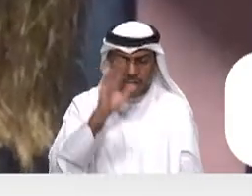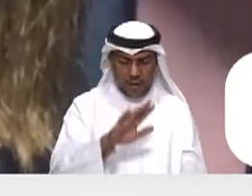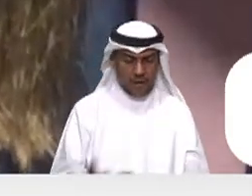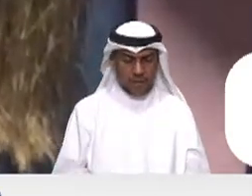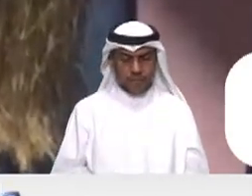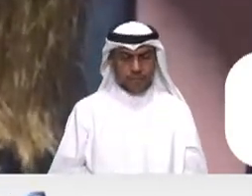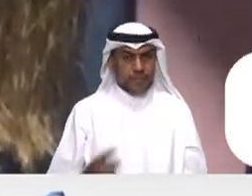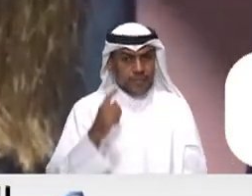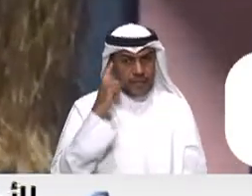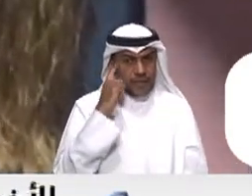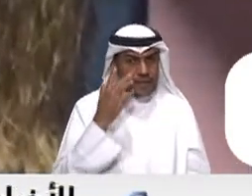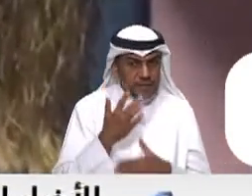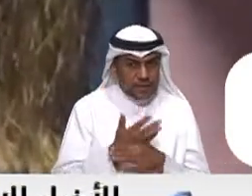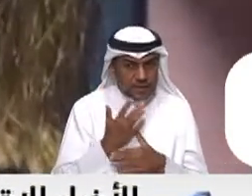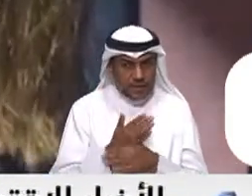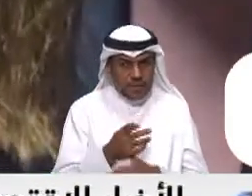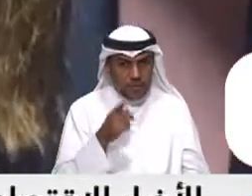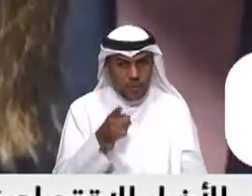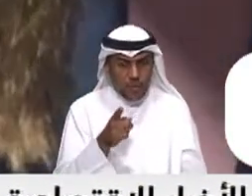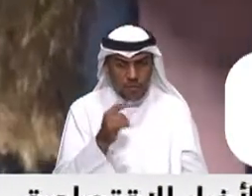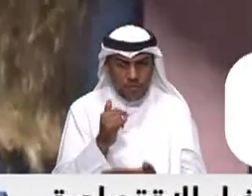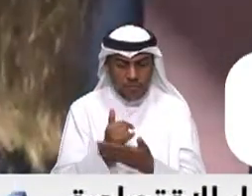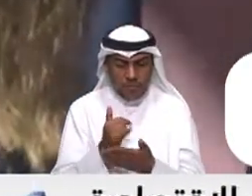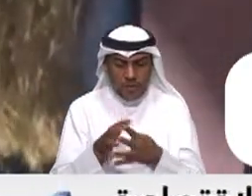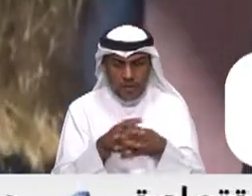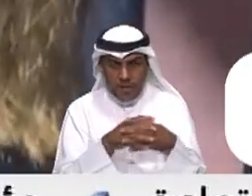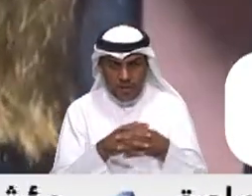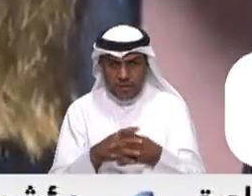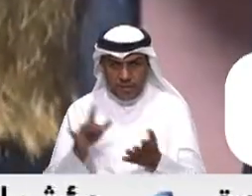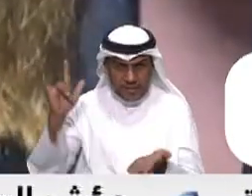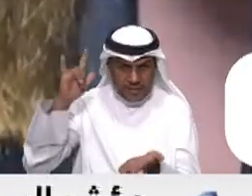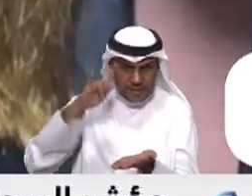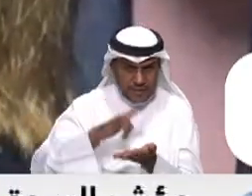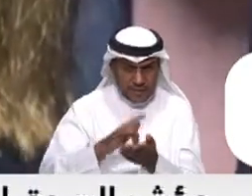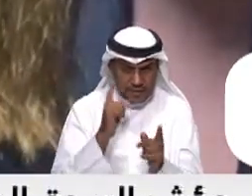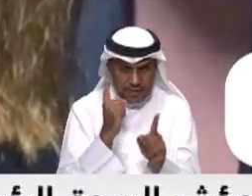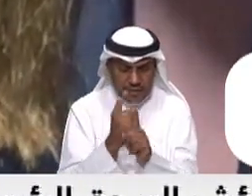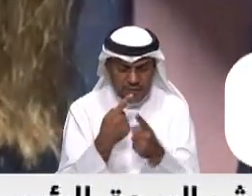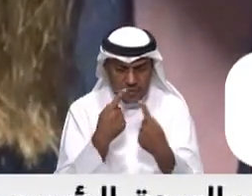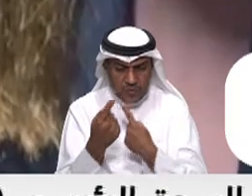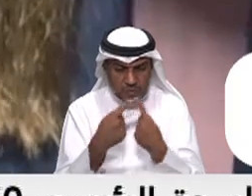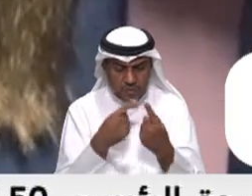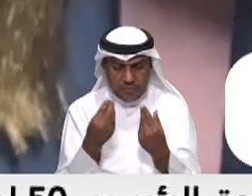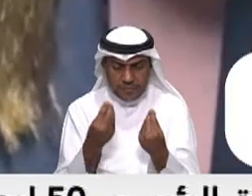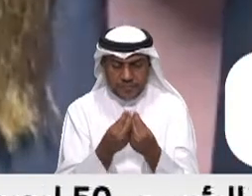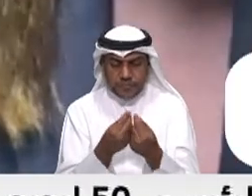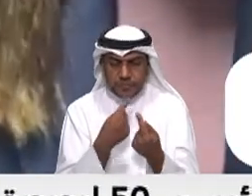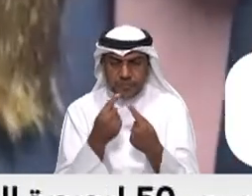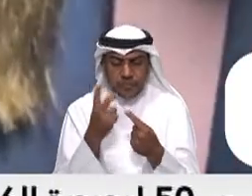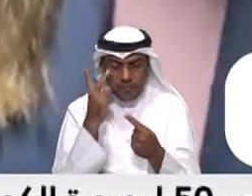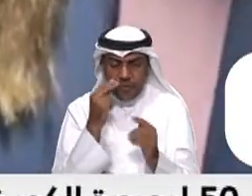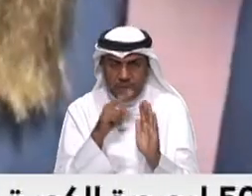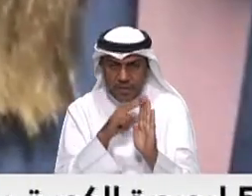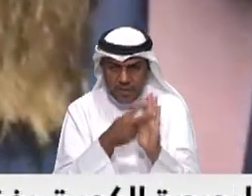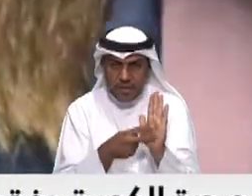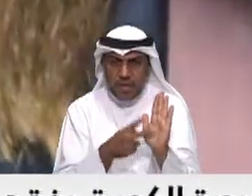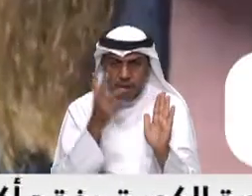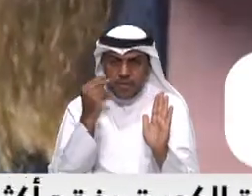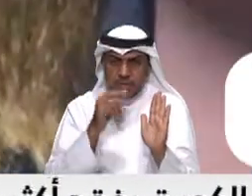الموفد الأمريكي أموس هوكشتاين إلى أنه يحمل في جعبته بعض التعديلات على